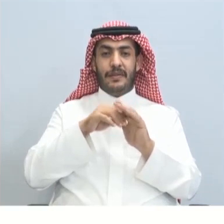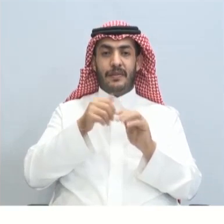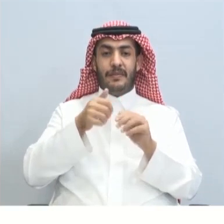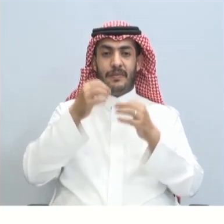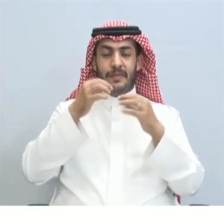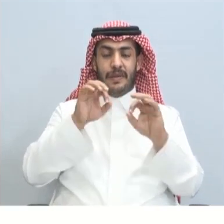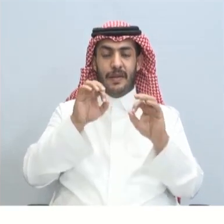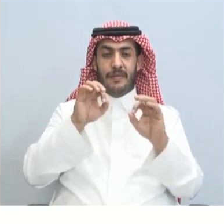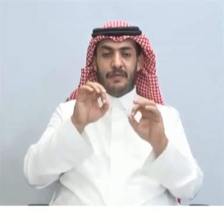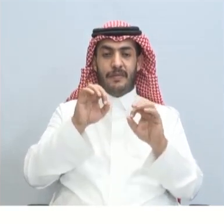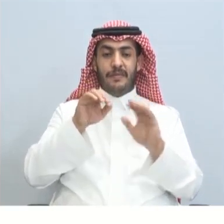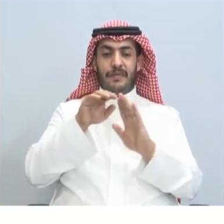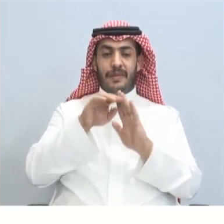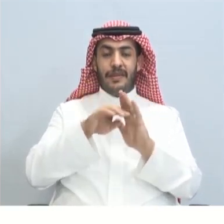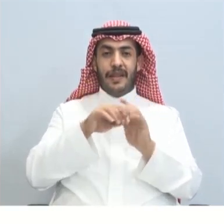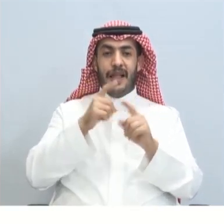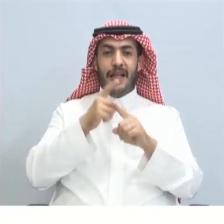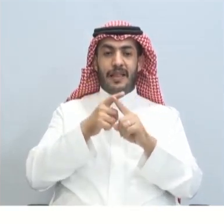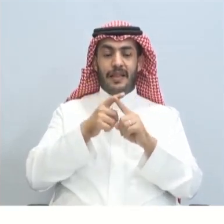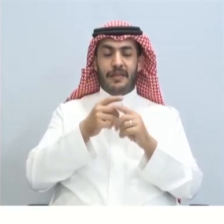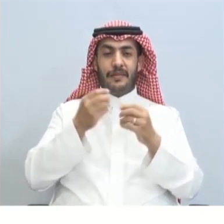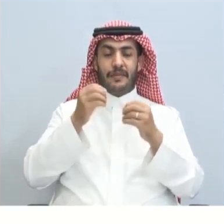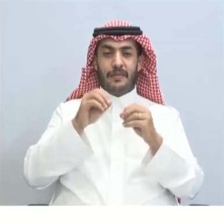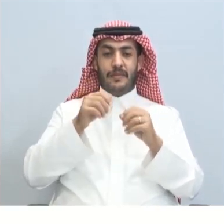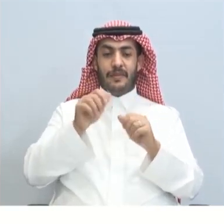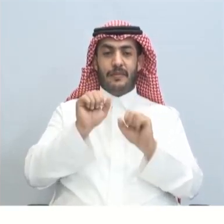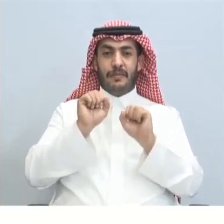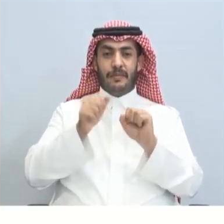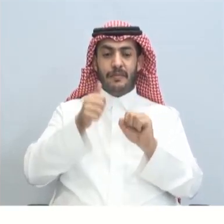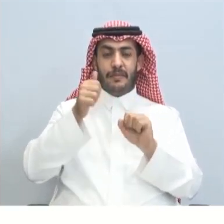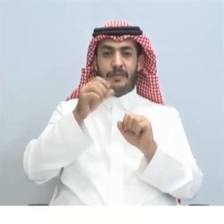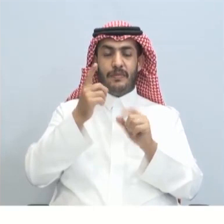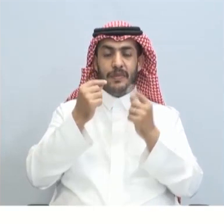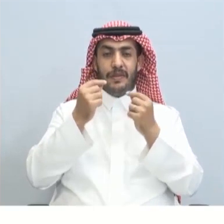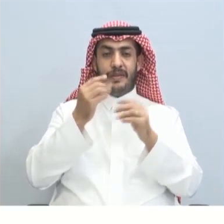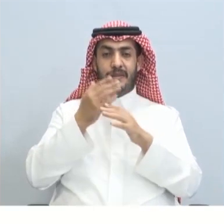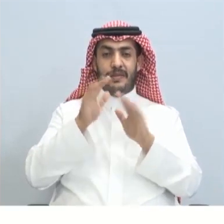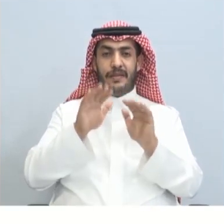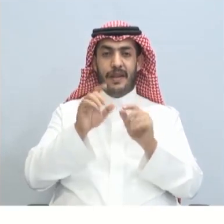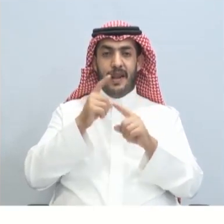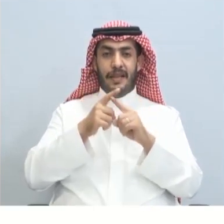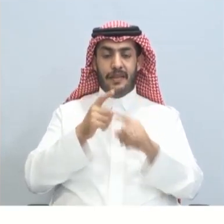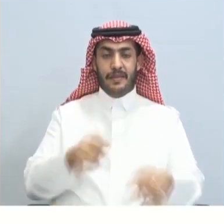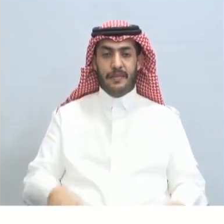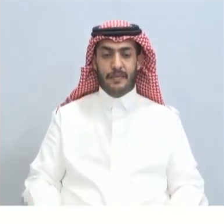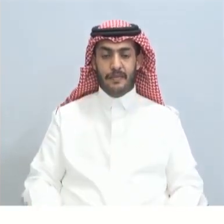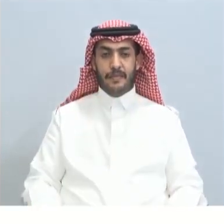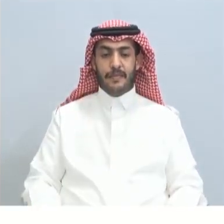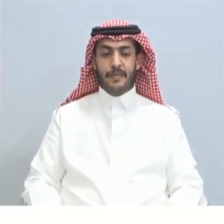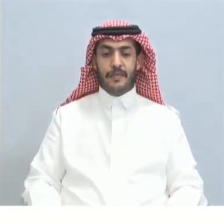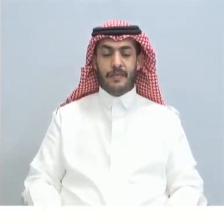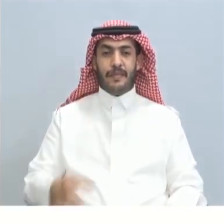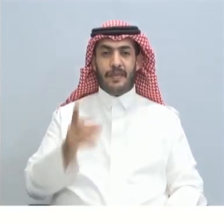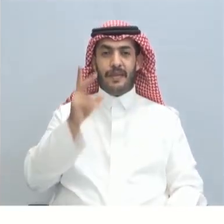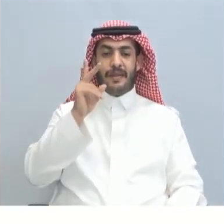والماجنتيت اكاسيد حديد شائعه ومصدر جيد للحديد